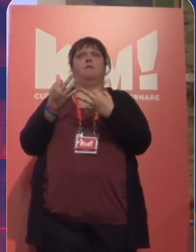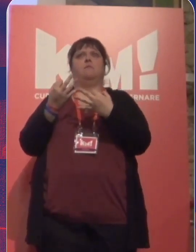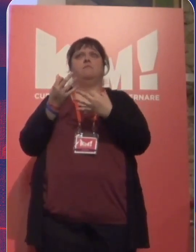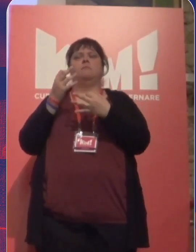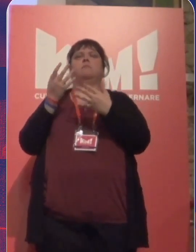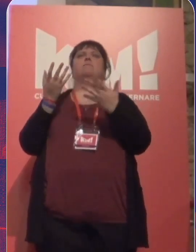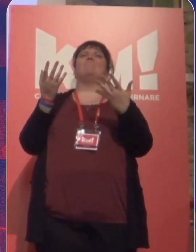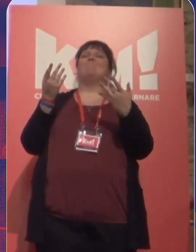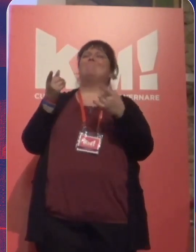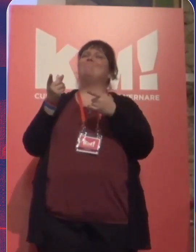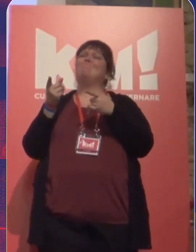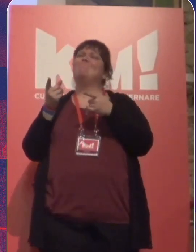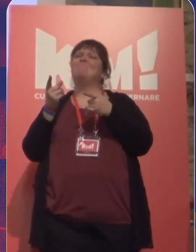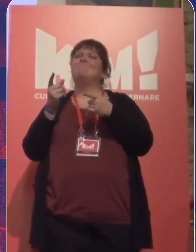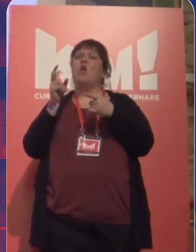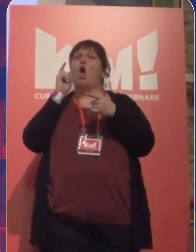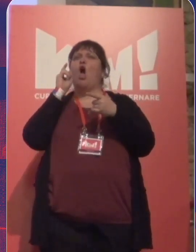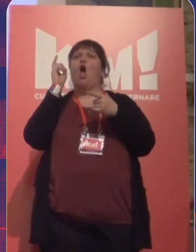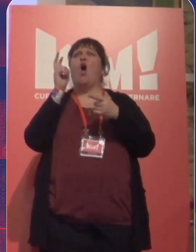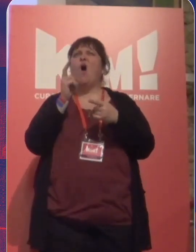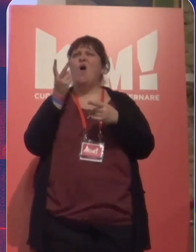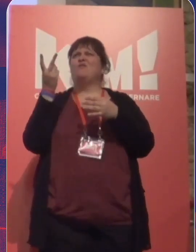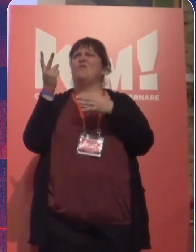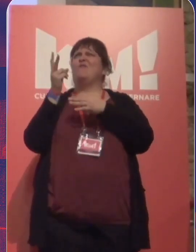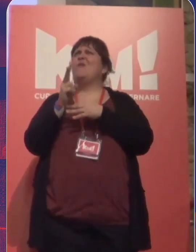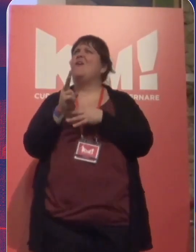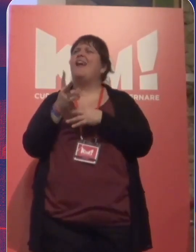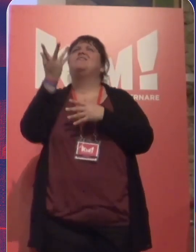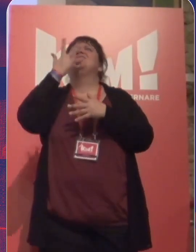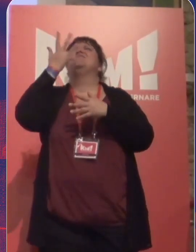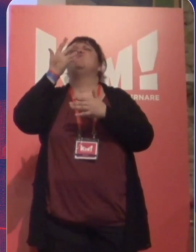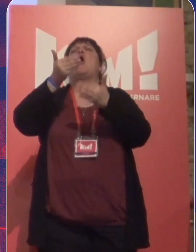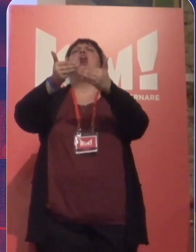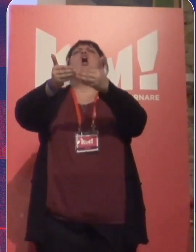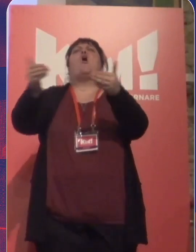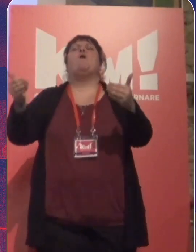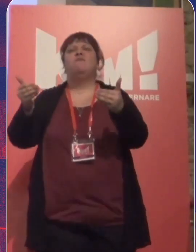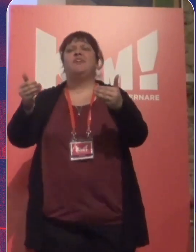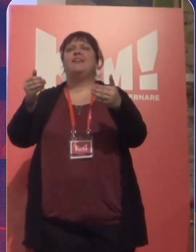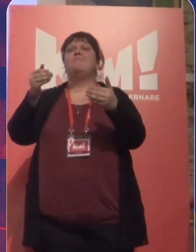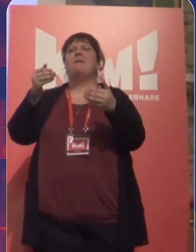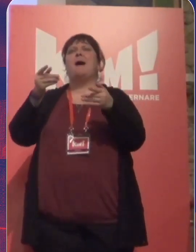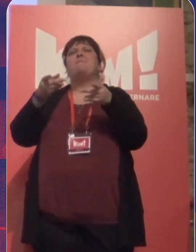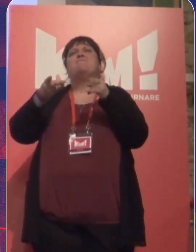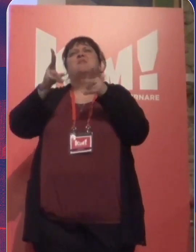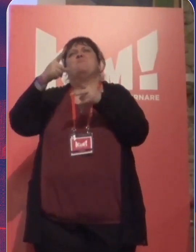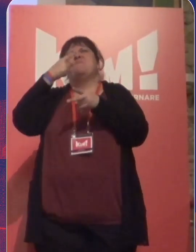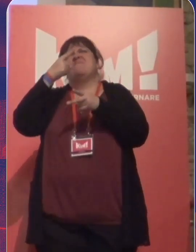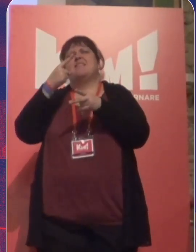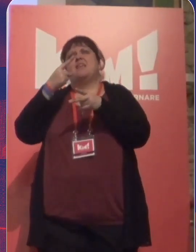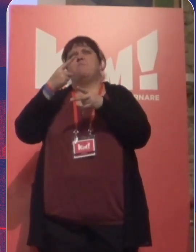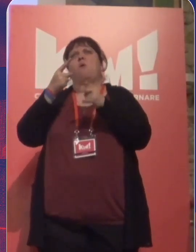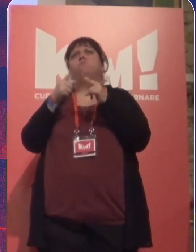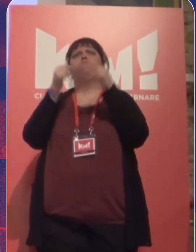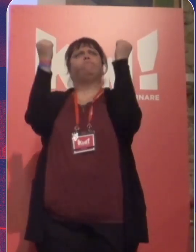vediamo un appello al confine ma inteso come presidio militare inteso come roccaforte come muro come cemento